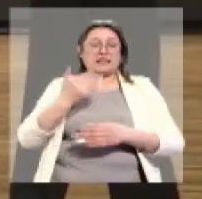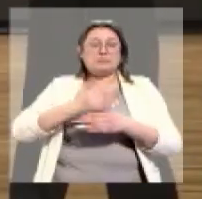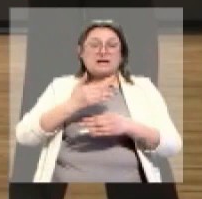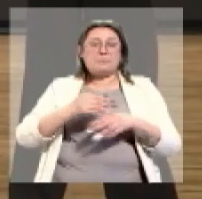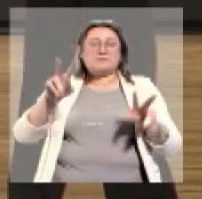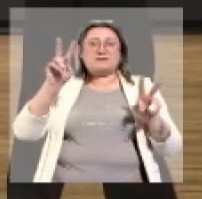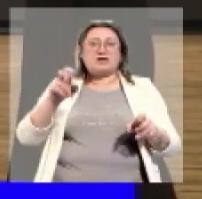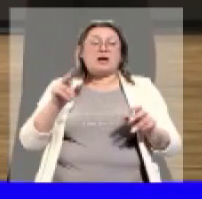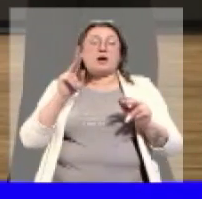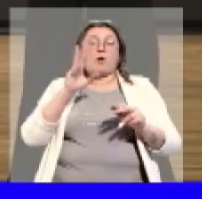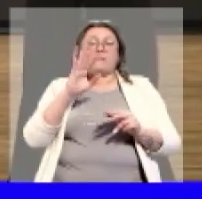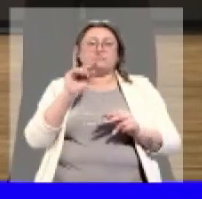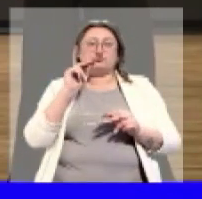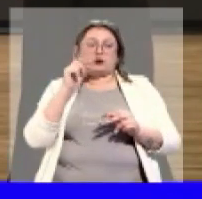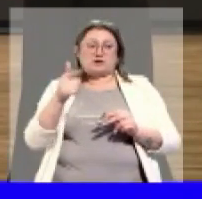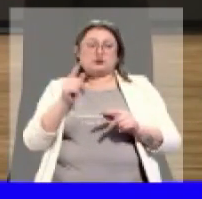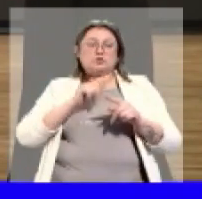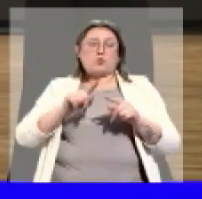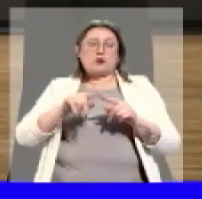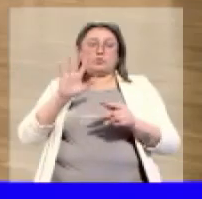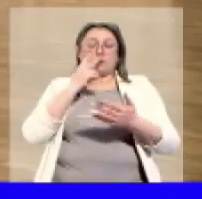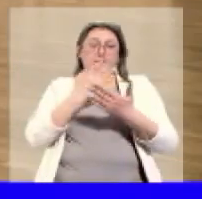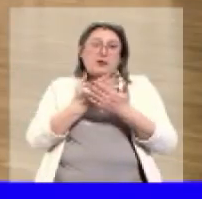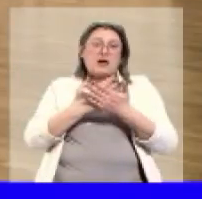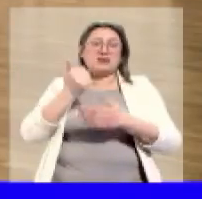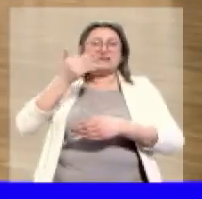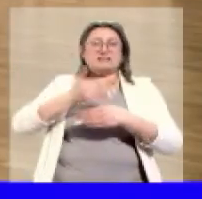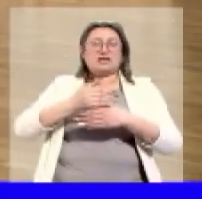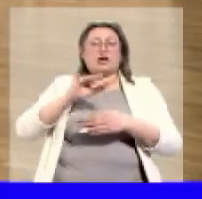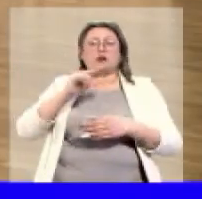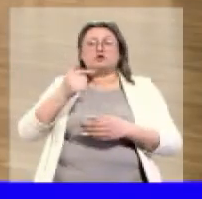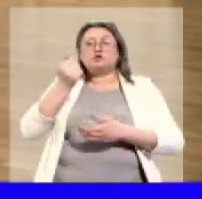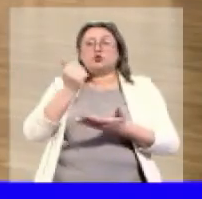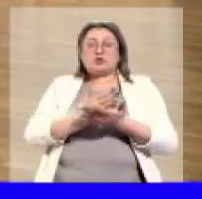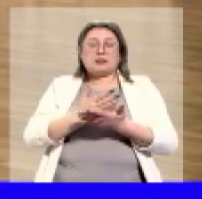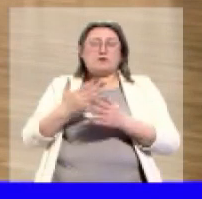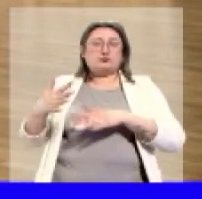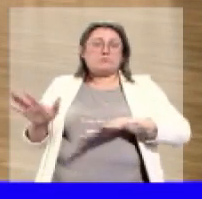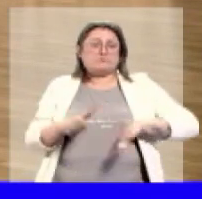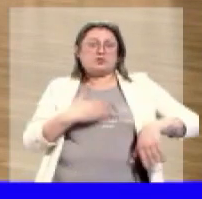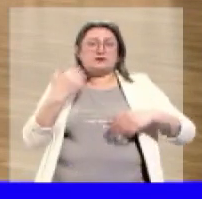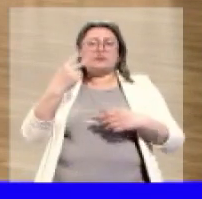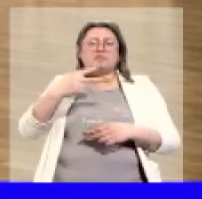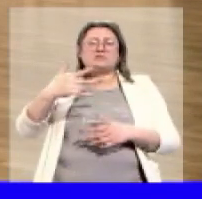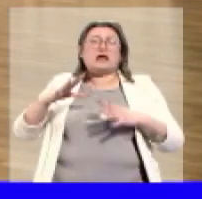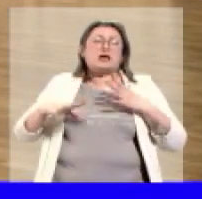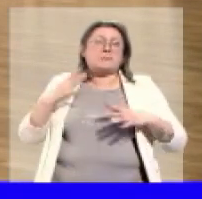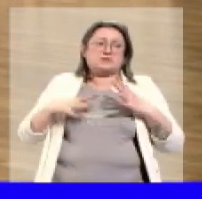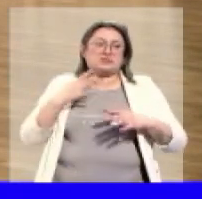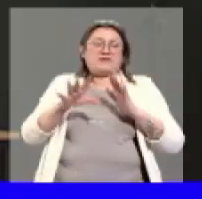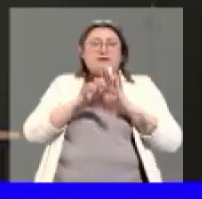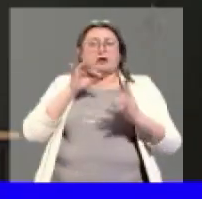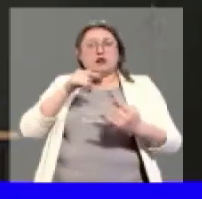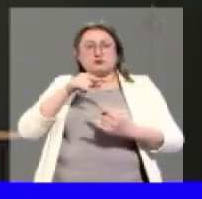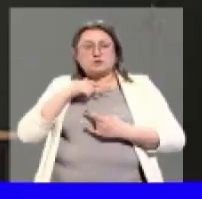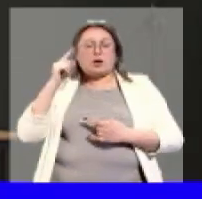Спектакль под названием «Ковчег» совсем скоро будет представлен на сцене Южной столицы. Позади у ребят десятки репетиций, выбор